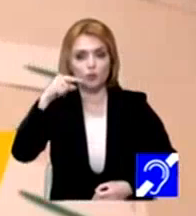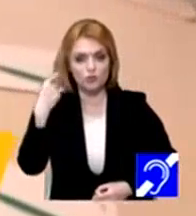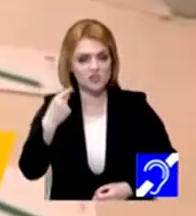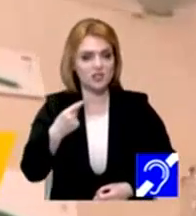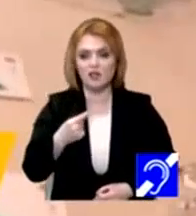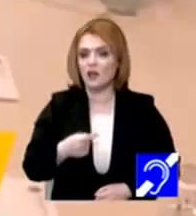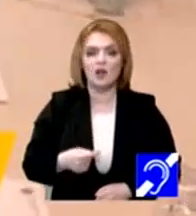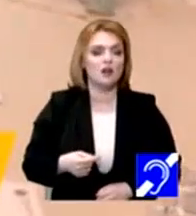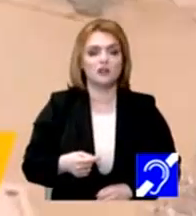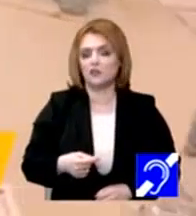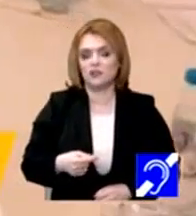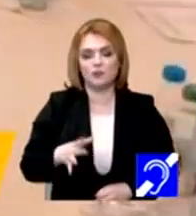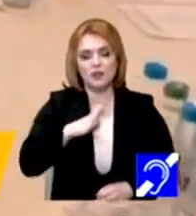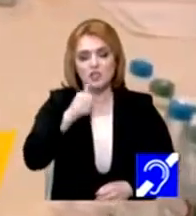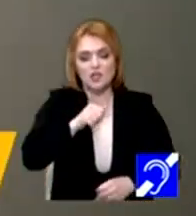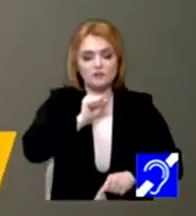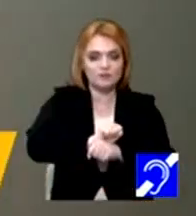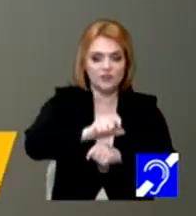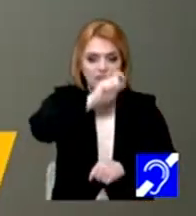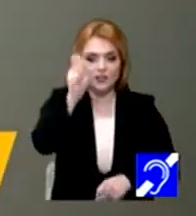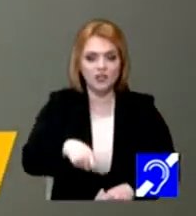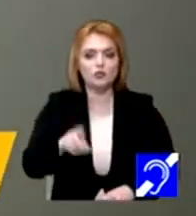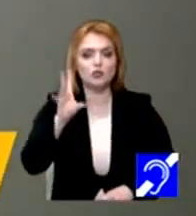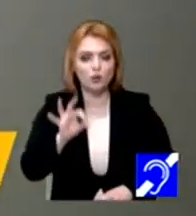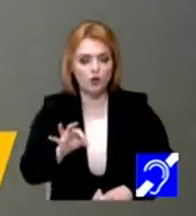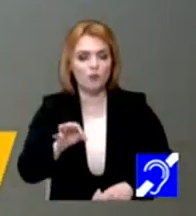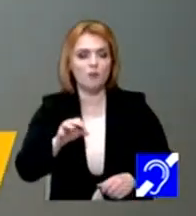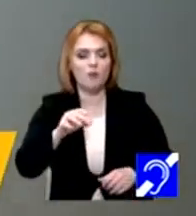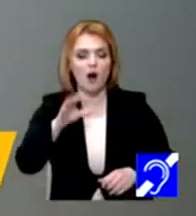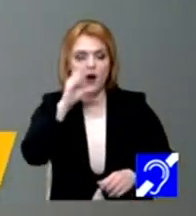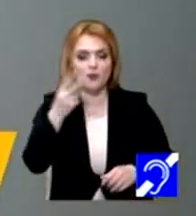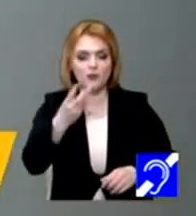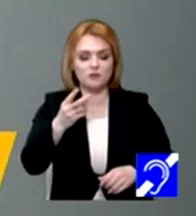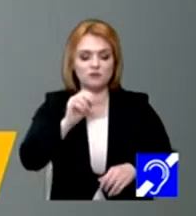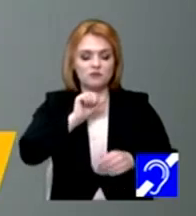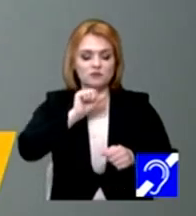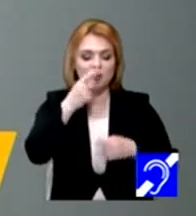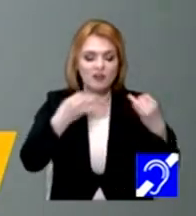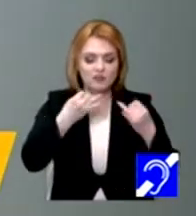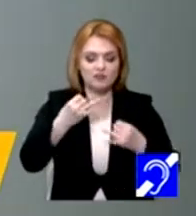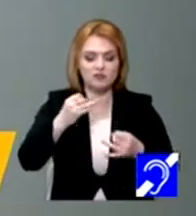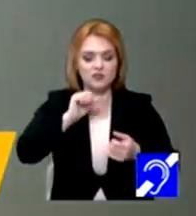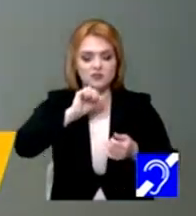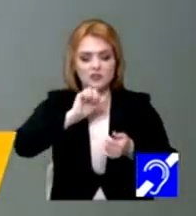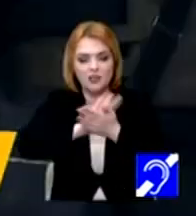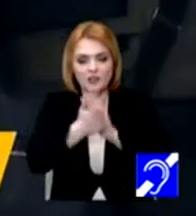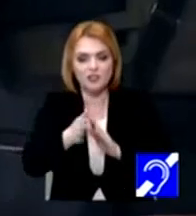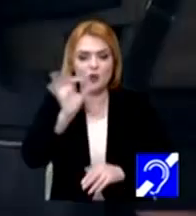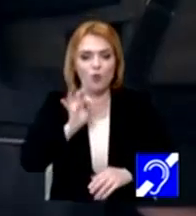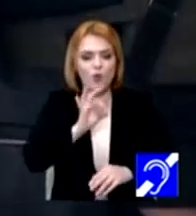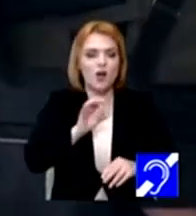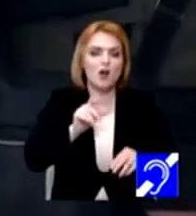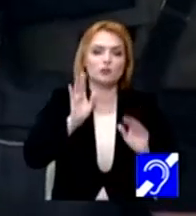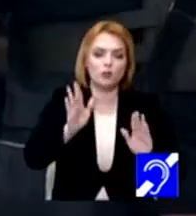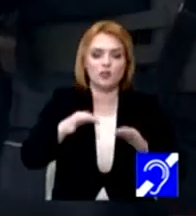încetarea temporară a focului în unele zone pentru deschiderea unor coridoare umanitare. Rusia este acuzată că a încălcat deseori